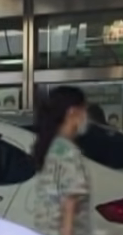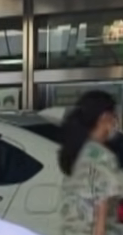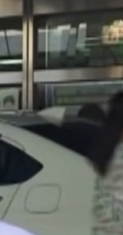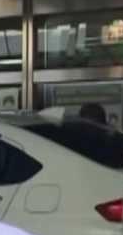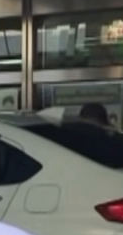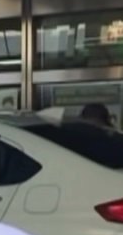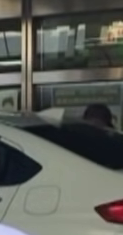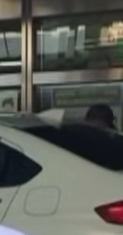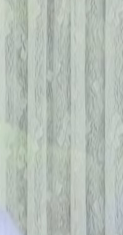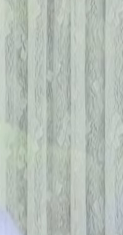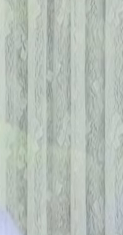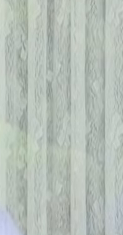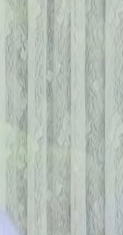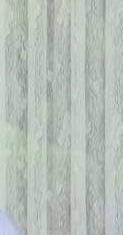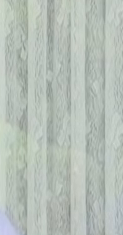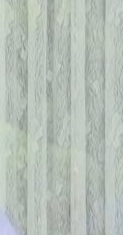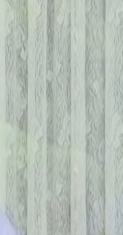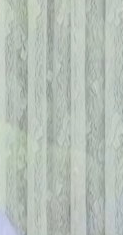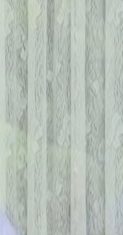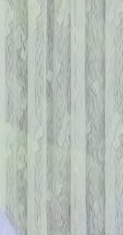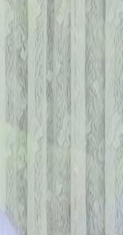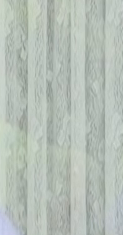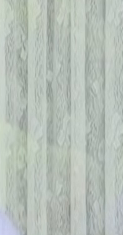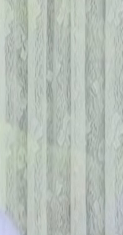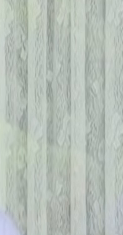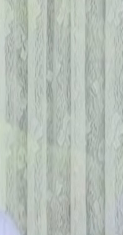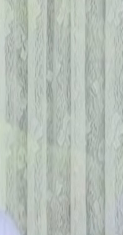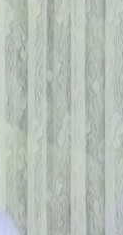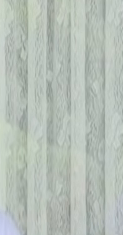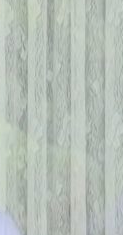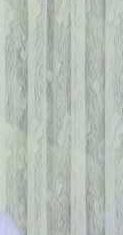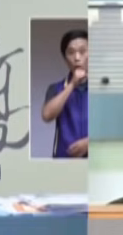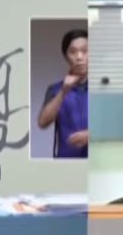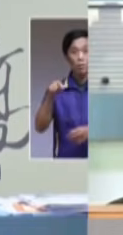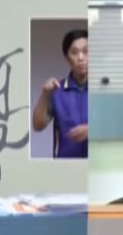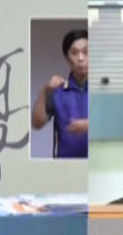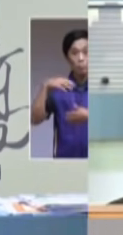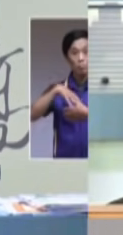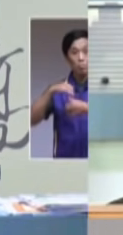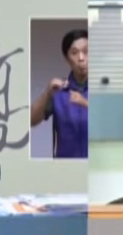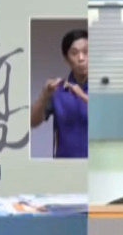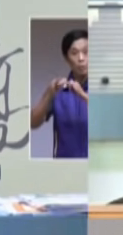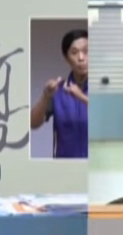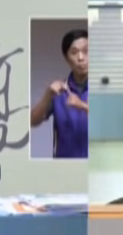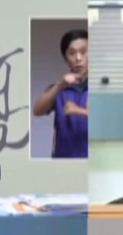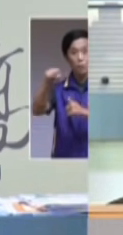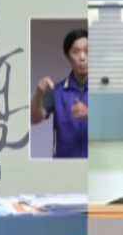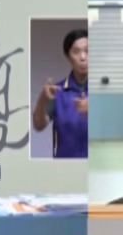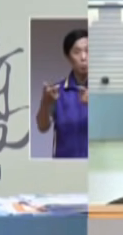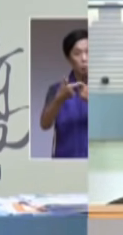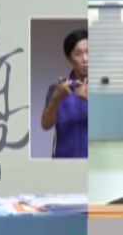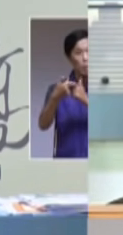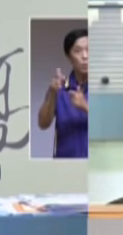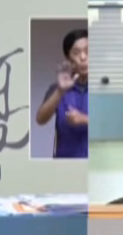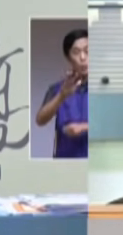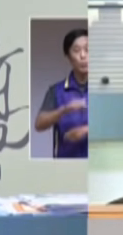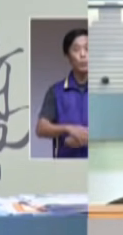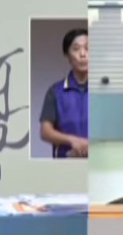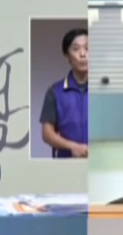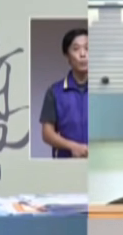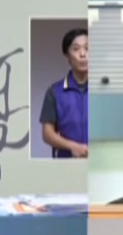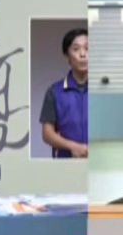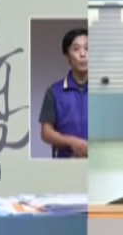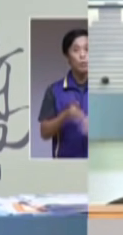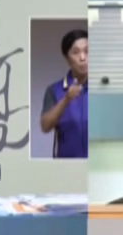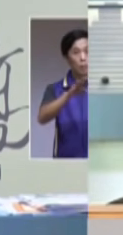今天觉得说啊，我觉得这个时候我暂时不适合，那么就地方政府决定。我举个例子好了，比方说最没有疫情的